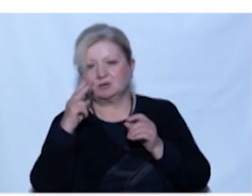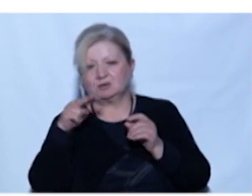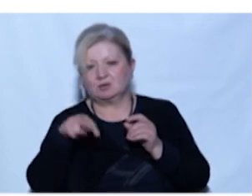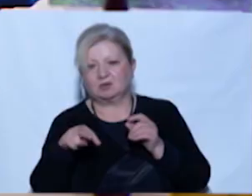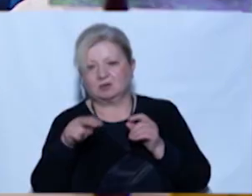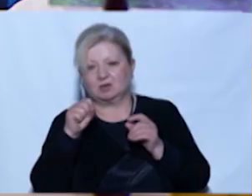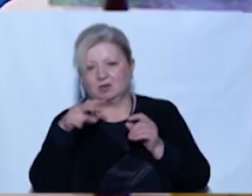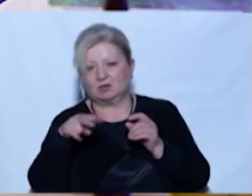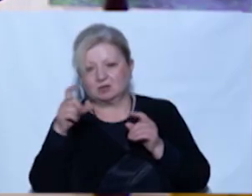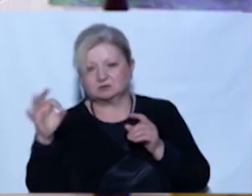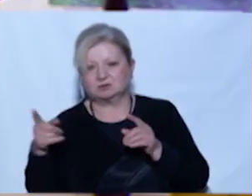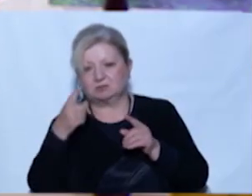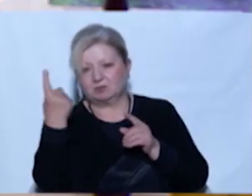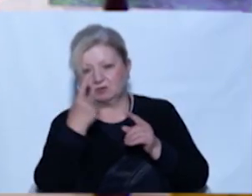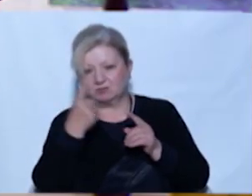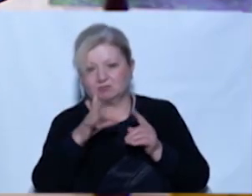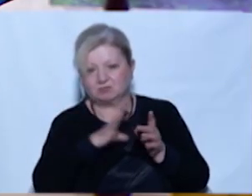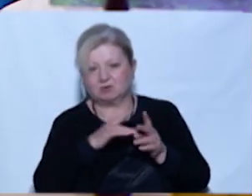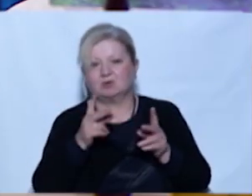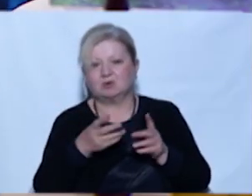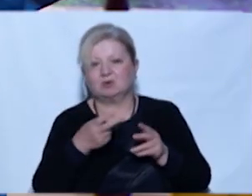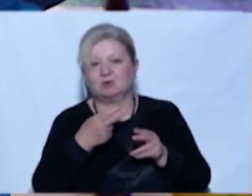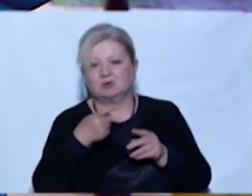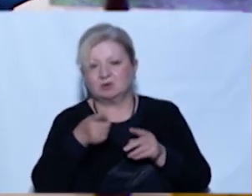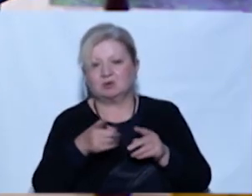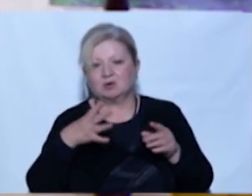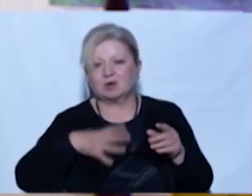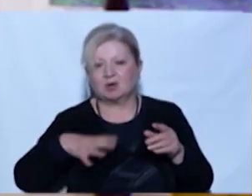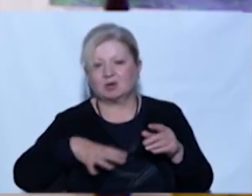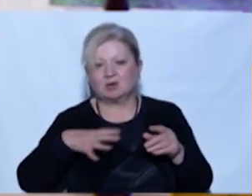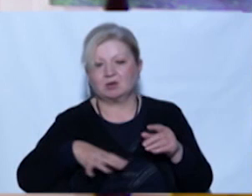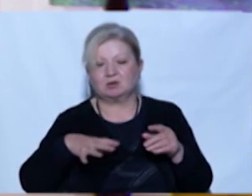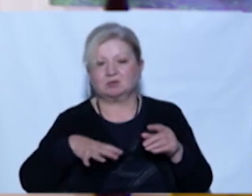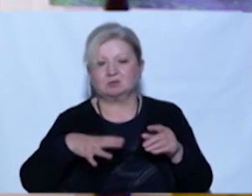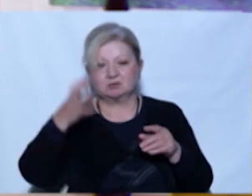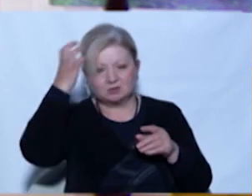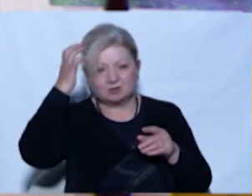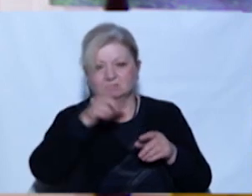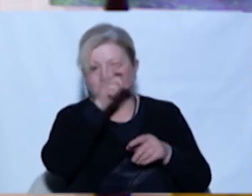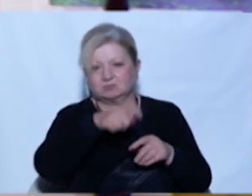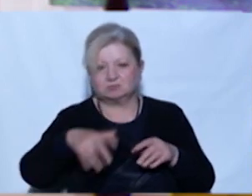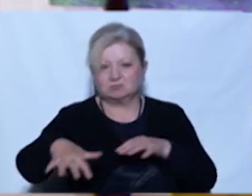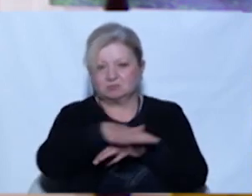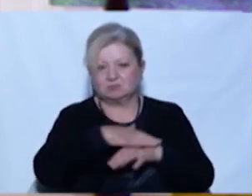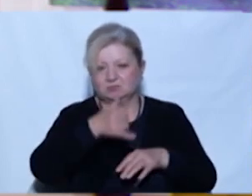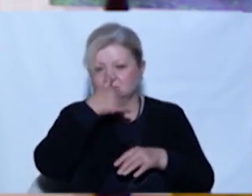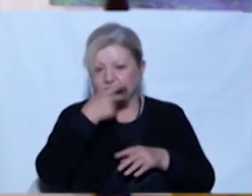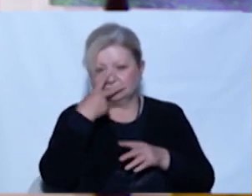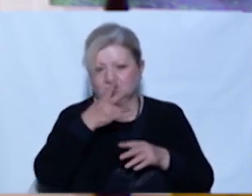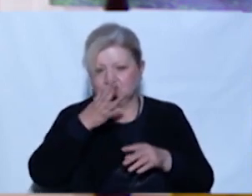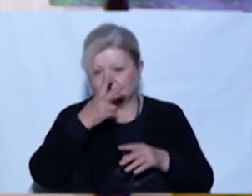უნდა, მოსახლეობა ქართლკახეთის ამას ვერ შეეგუებოდა და მაშინვე უკვე,